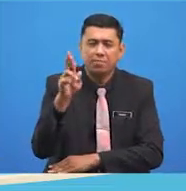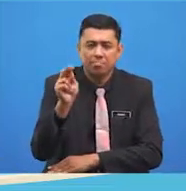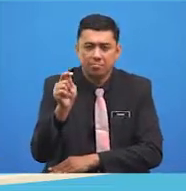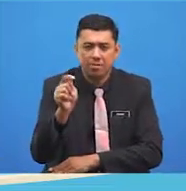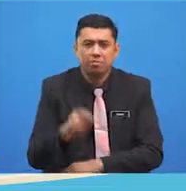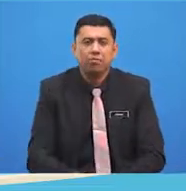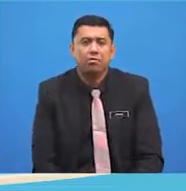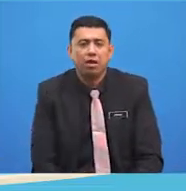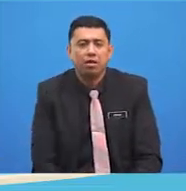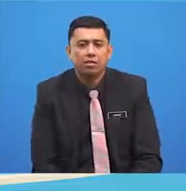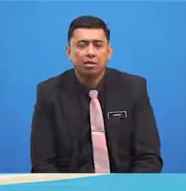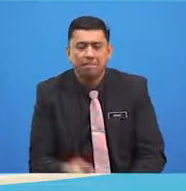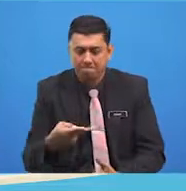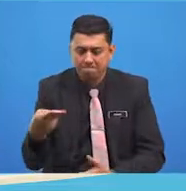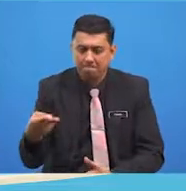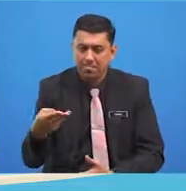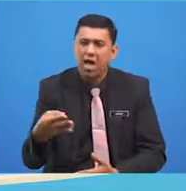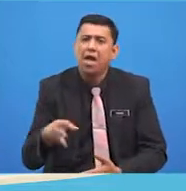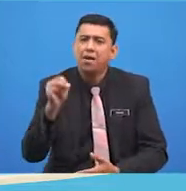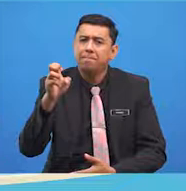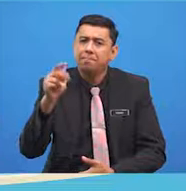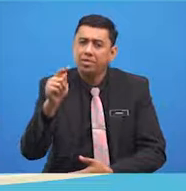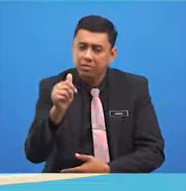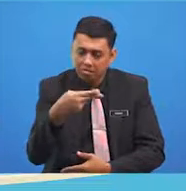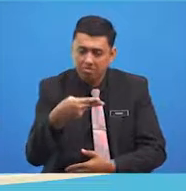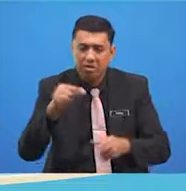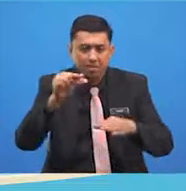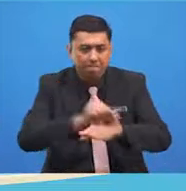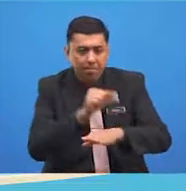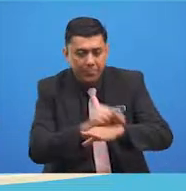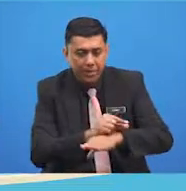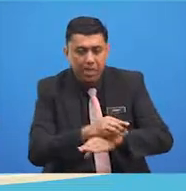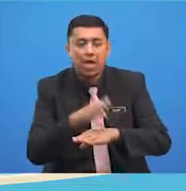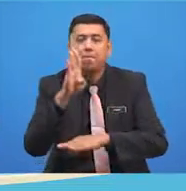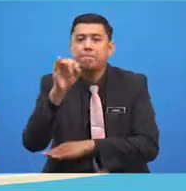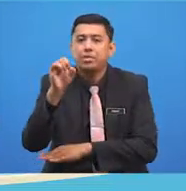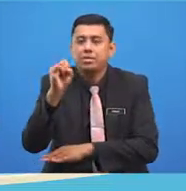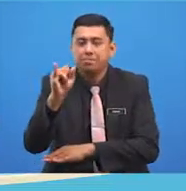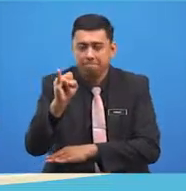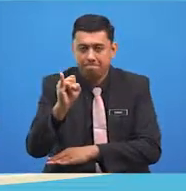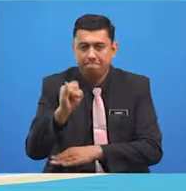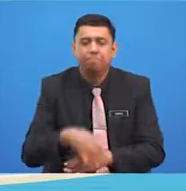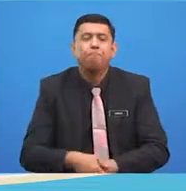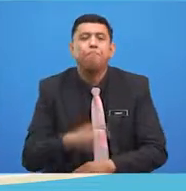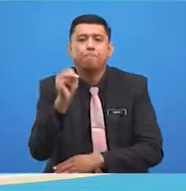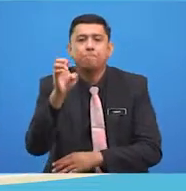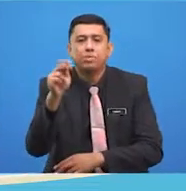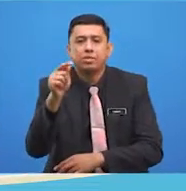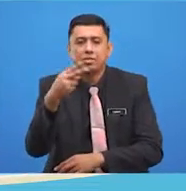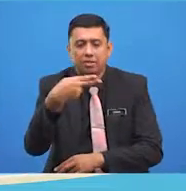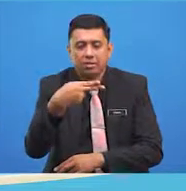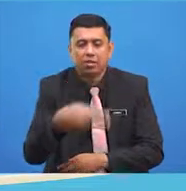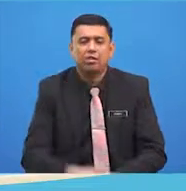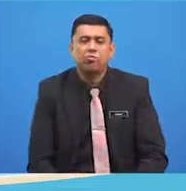besi merupakan bahan mentah yang digunakan bagi menghasilkan besi mentah atau besi jongkong yang